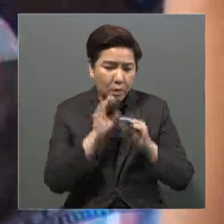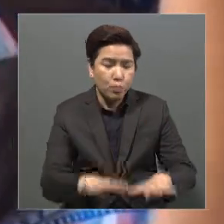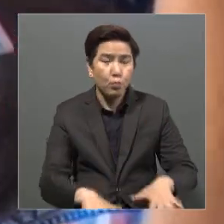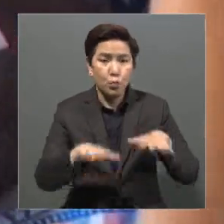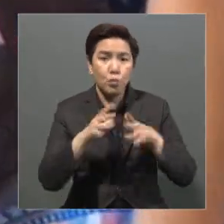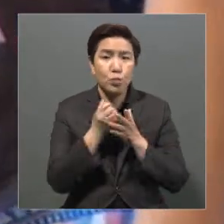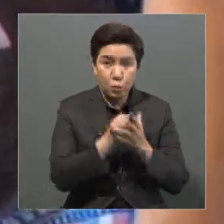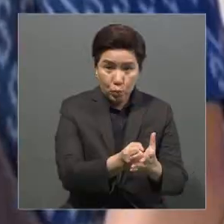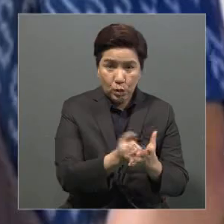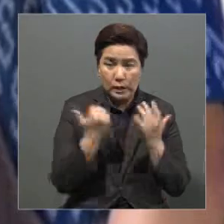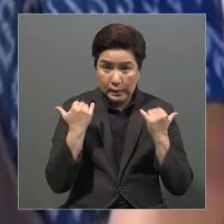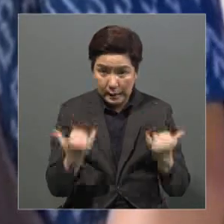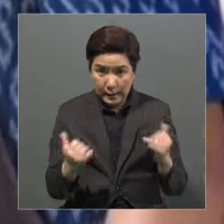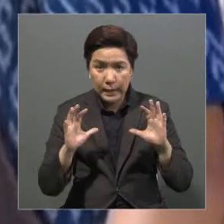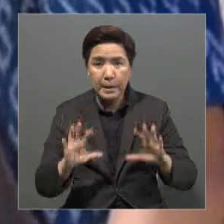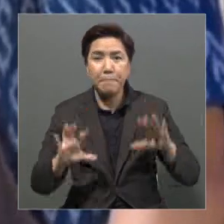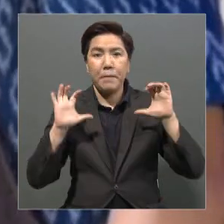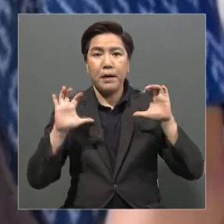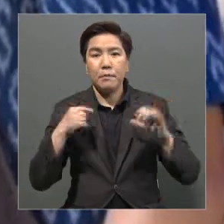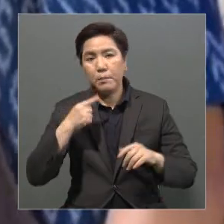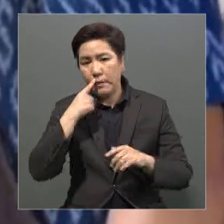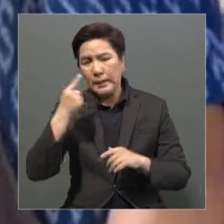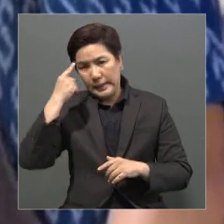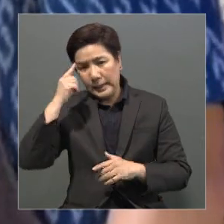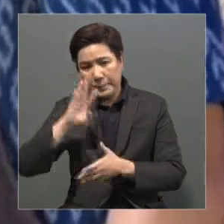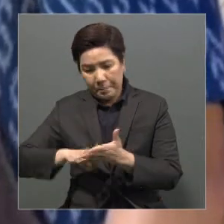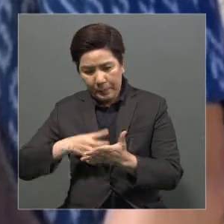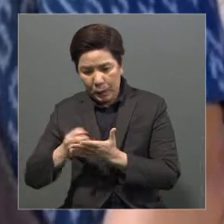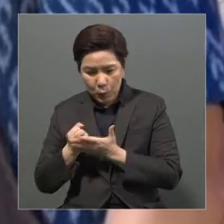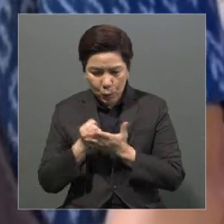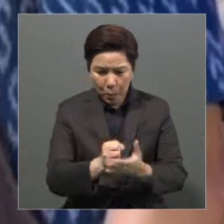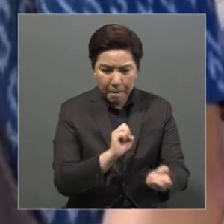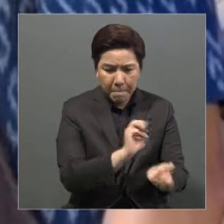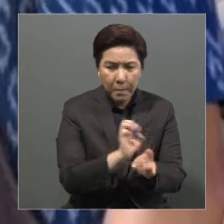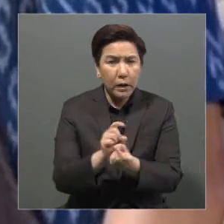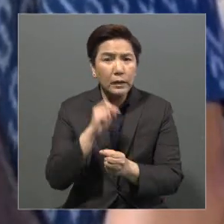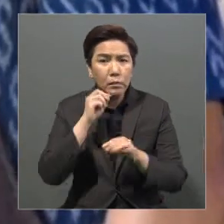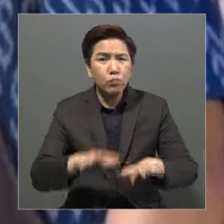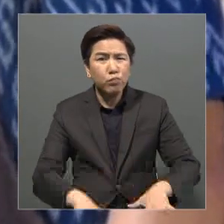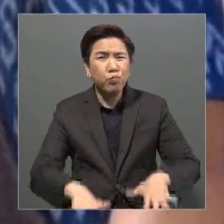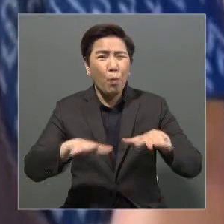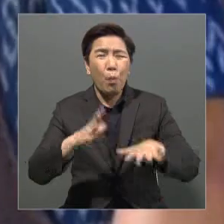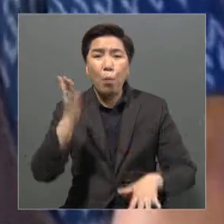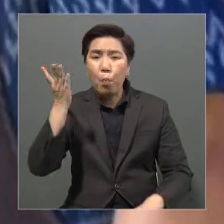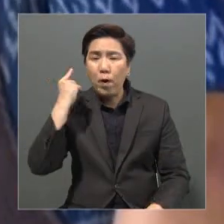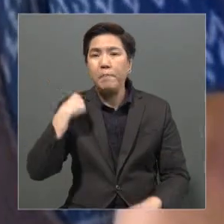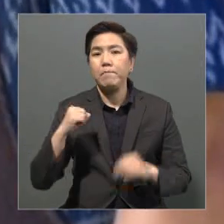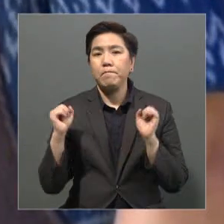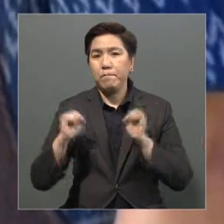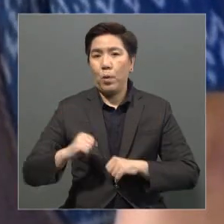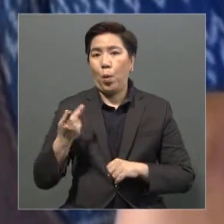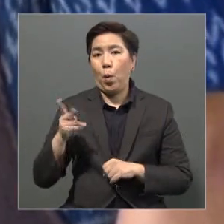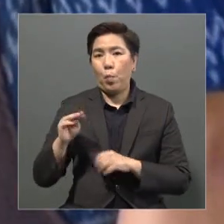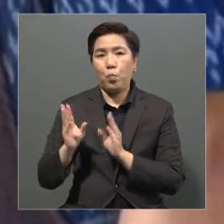ที่ขณะนี้รัฐบาลเตรียมความพร้อมค่ะเรื่องของการช่วยเหลือพี่น้องประชาชนที่ได้รับผลกระทบจากอุทกภัยที่เมื่อวานนี้มีมติของ